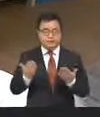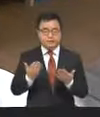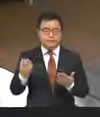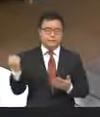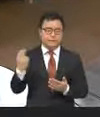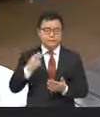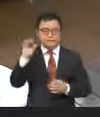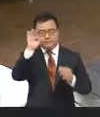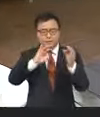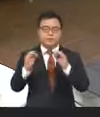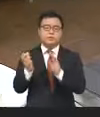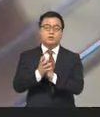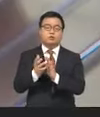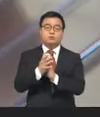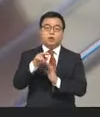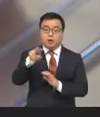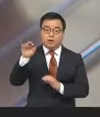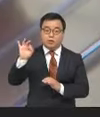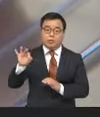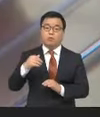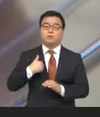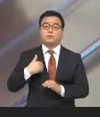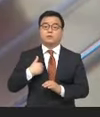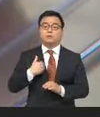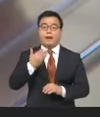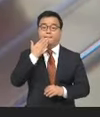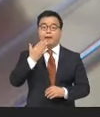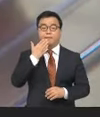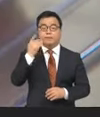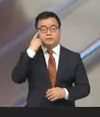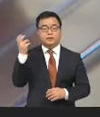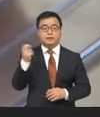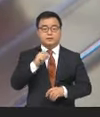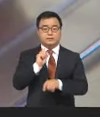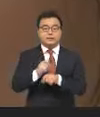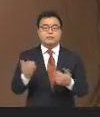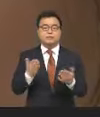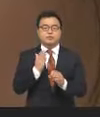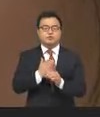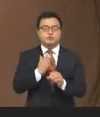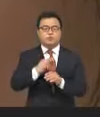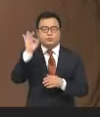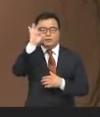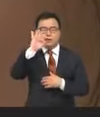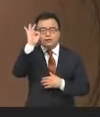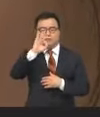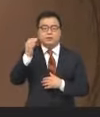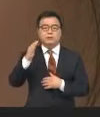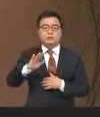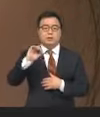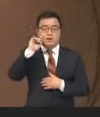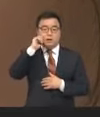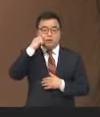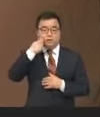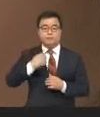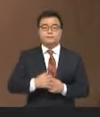보며 자극을 받았다는 그녀는 사무직을 중심으로 재취업을 알아봤지만 현실의 벽은 생각보다